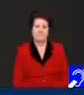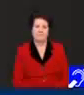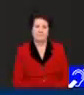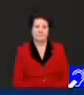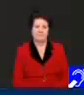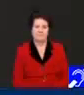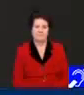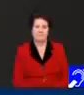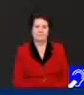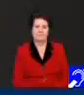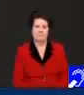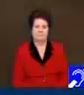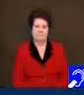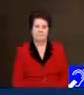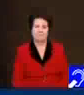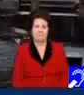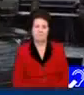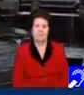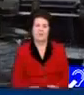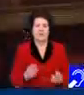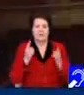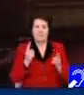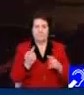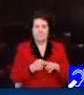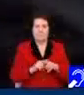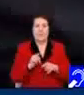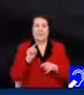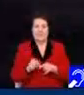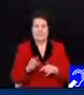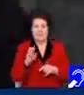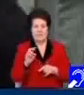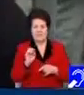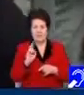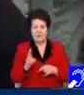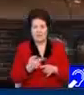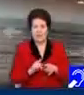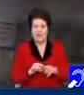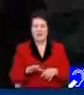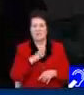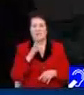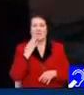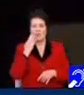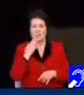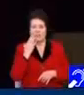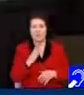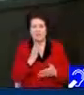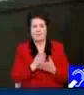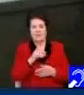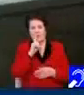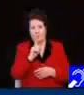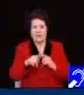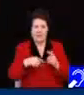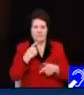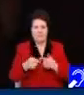it happened. I mean, yeah, there. Marele favorit al galei filmului britanic este Shape of Water, care va avea premiera în România abia luna viitoare.